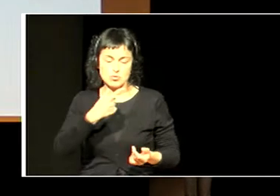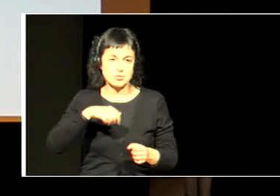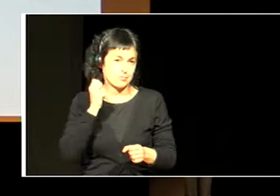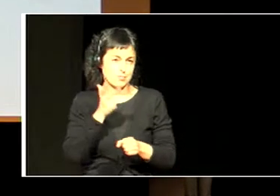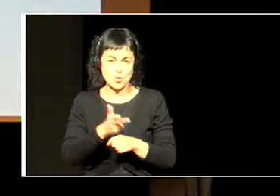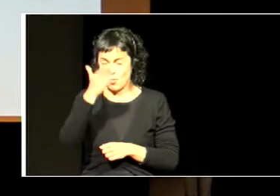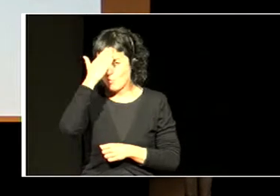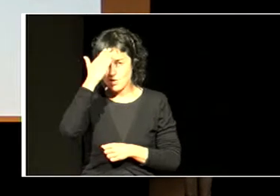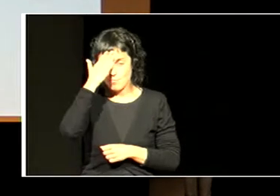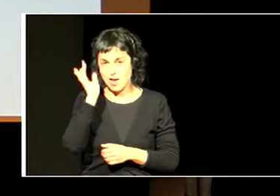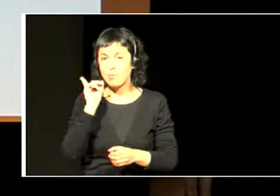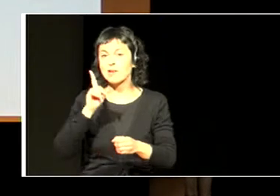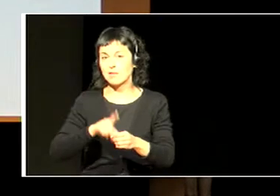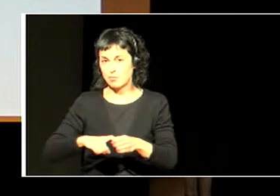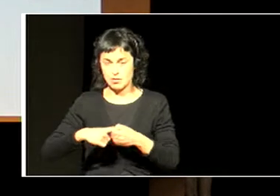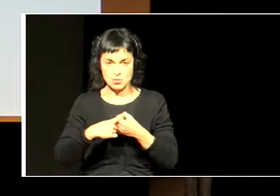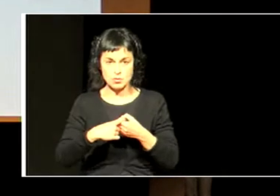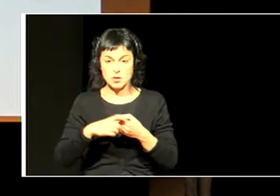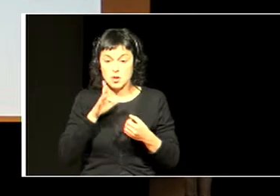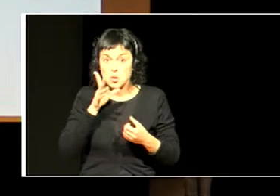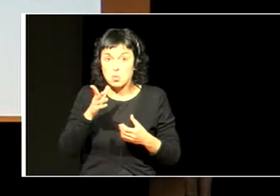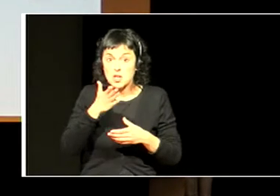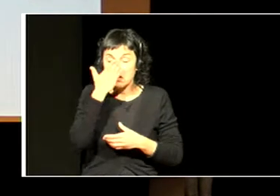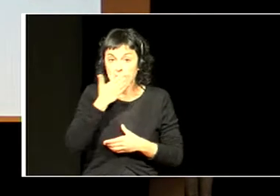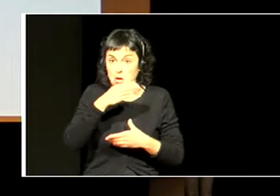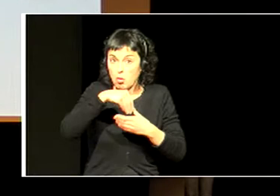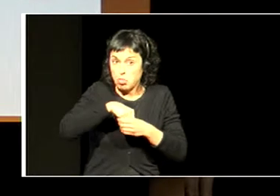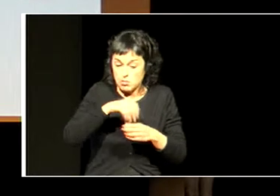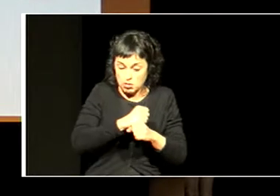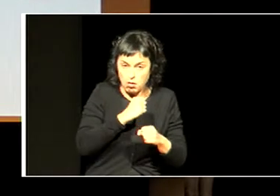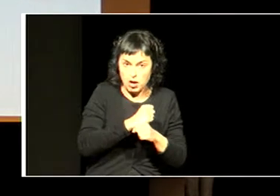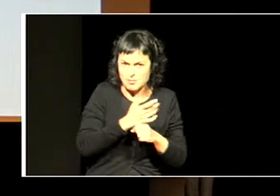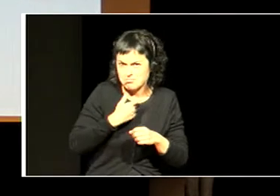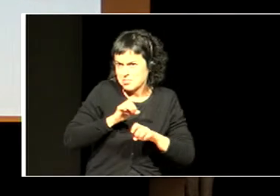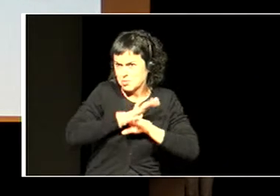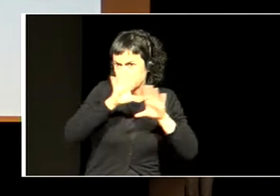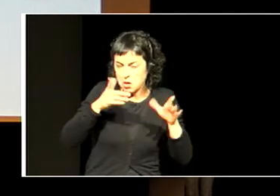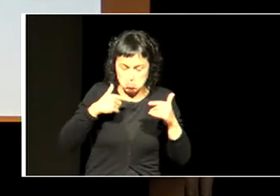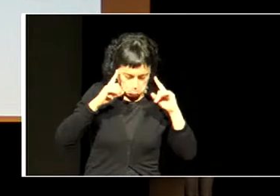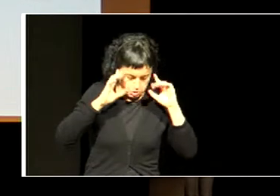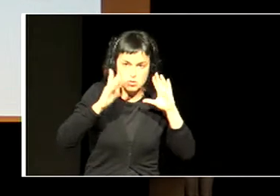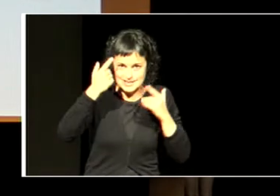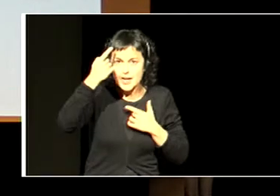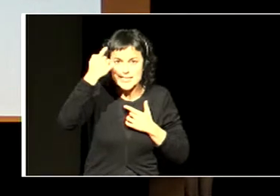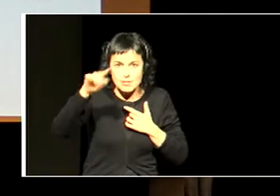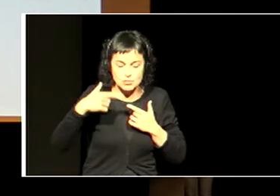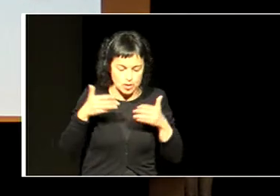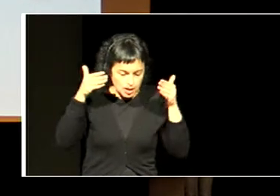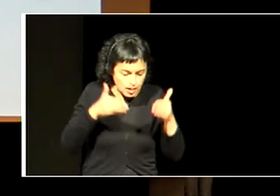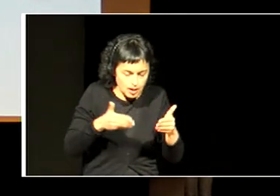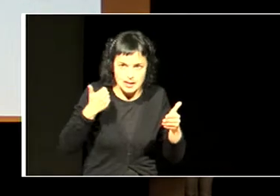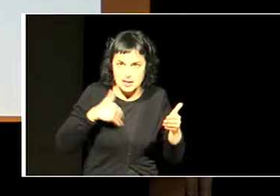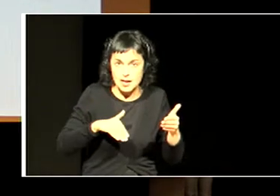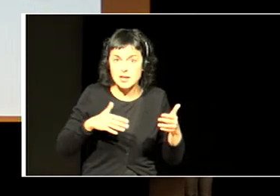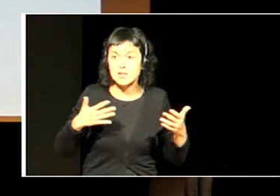nagusia. Porque barrukoa garenok oso argi daukagu horretan gaudela. Eta nik uste gure ikastetxera etortzen